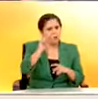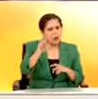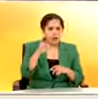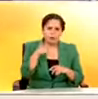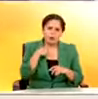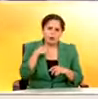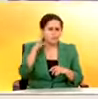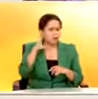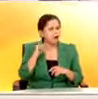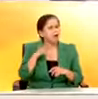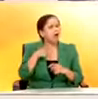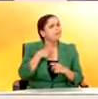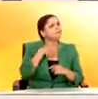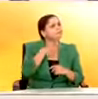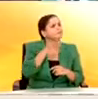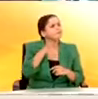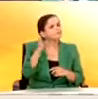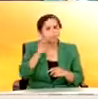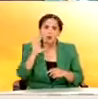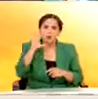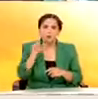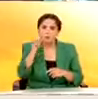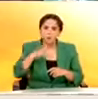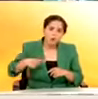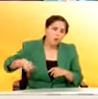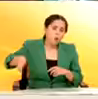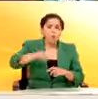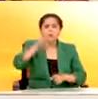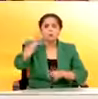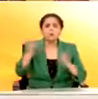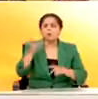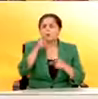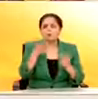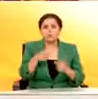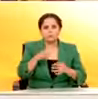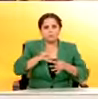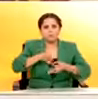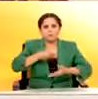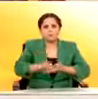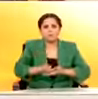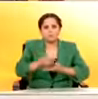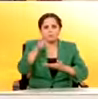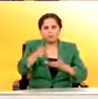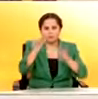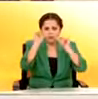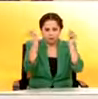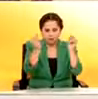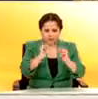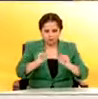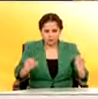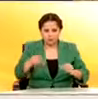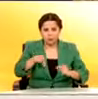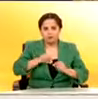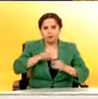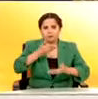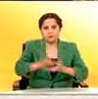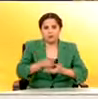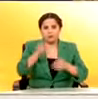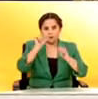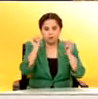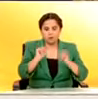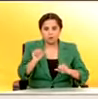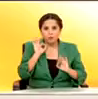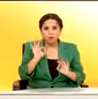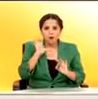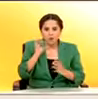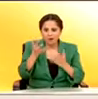जरूर सुनने को मिली। सभी लोग वहां बुद्धिस्ट रिलिक्स यानी भगवान बुद्ध के पवित्र